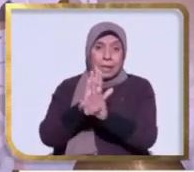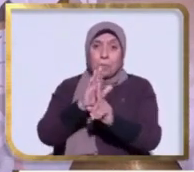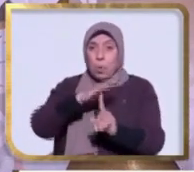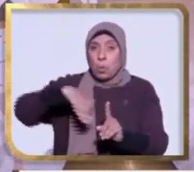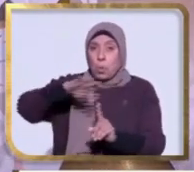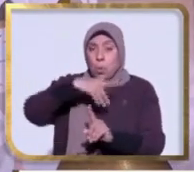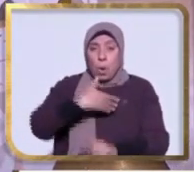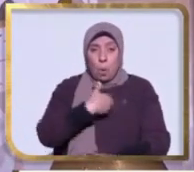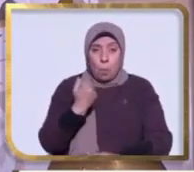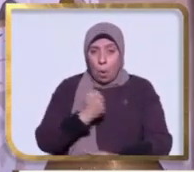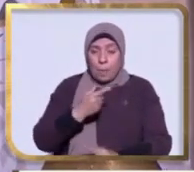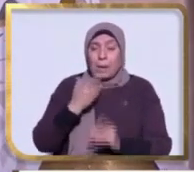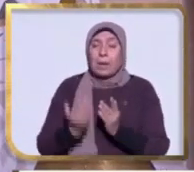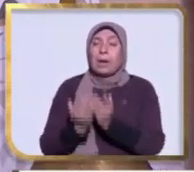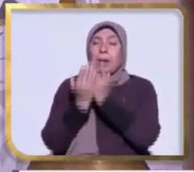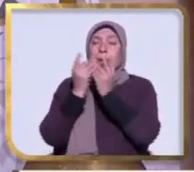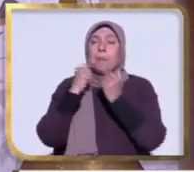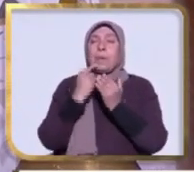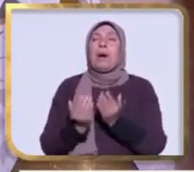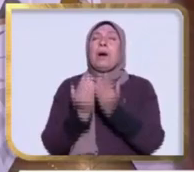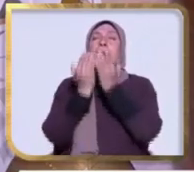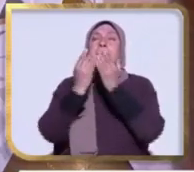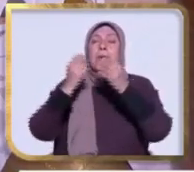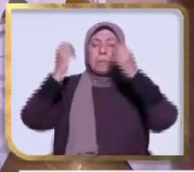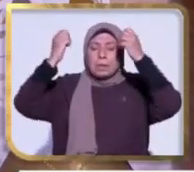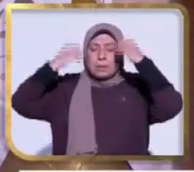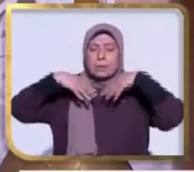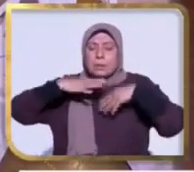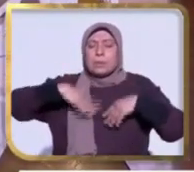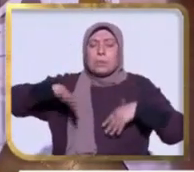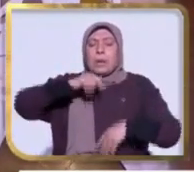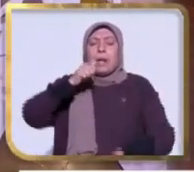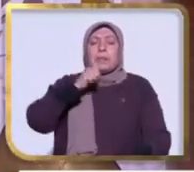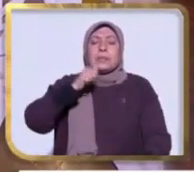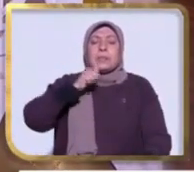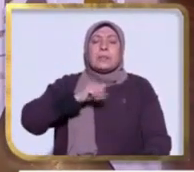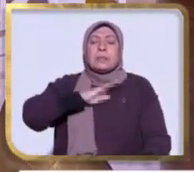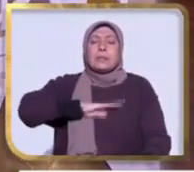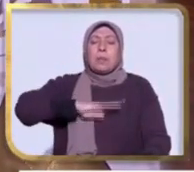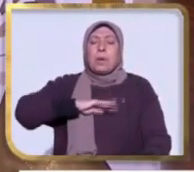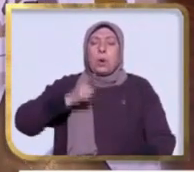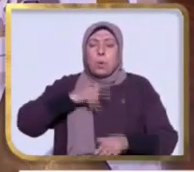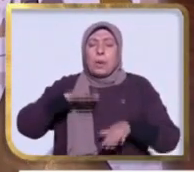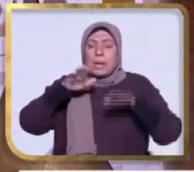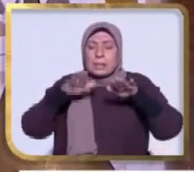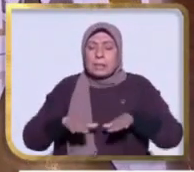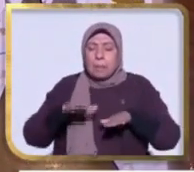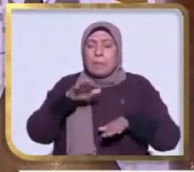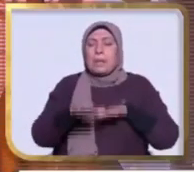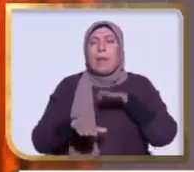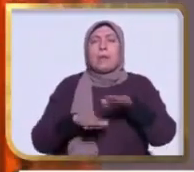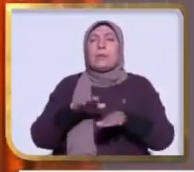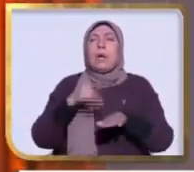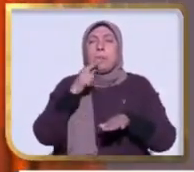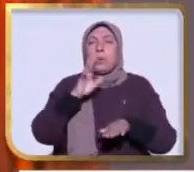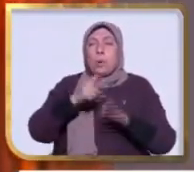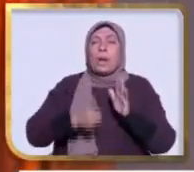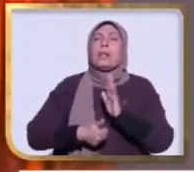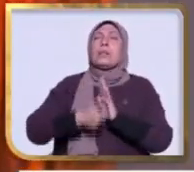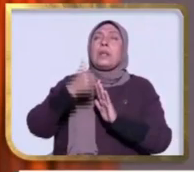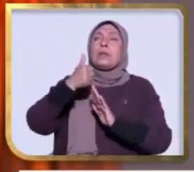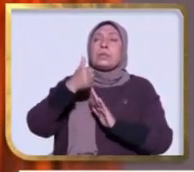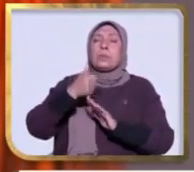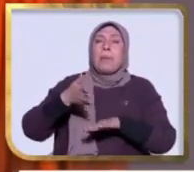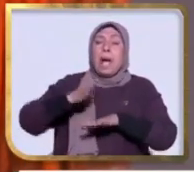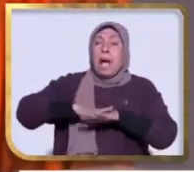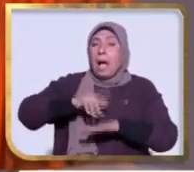المؤمنين، ربنا أفرغ علينا صبرا وثبت أقدامنا وانصرنا، وانصرنا على